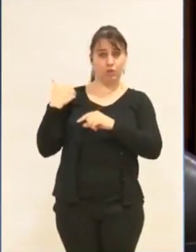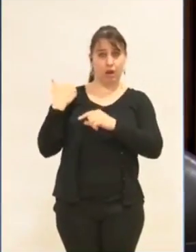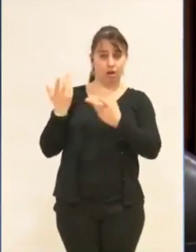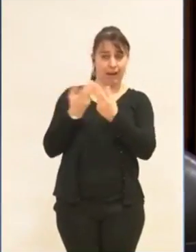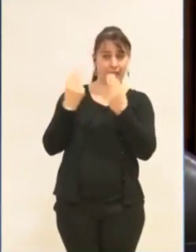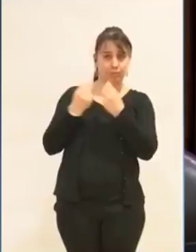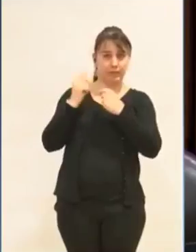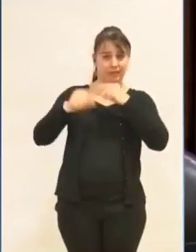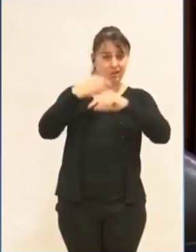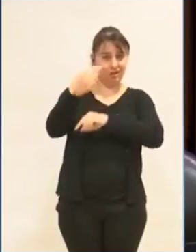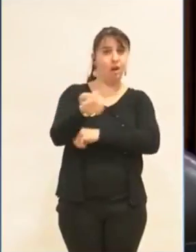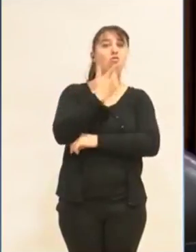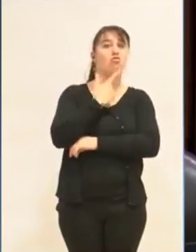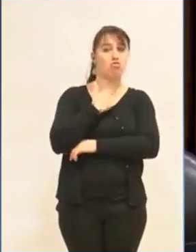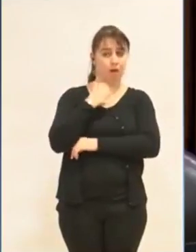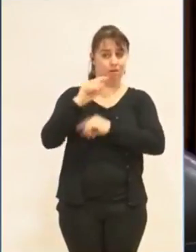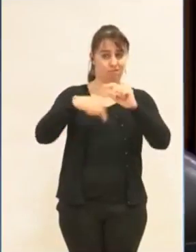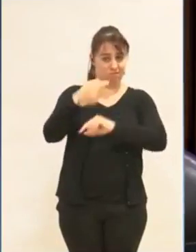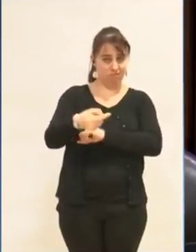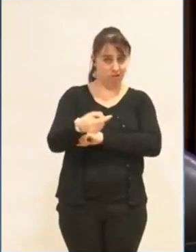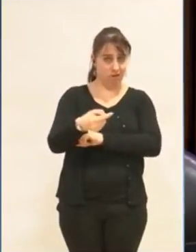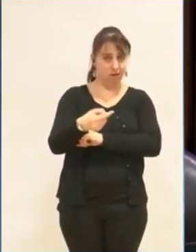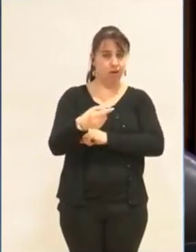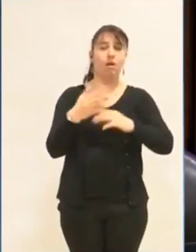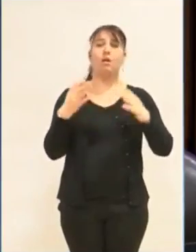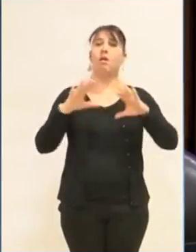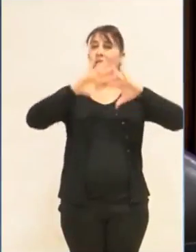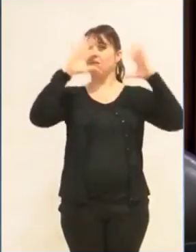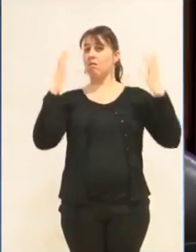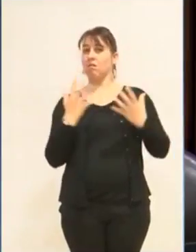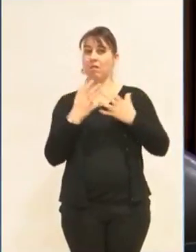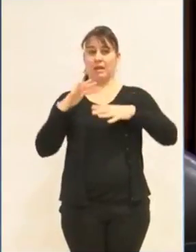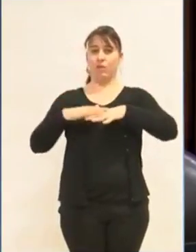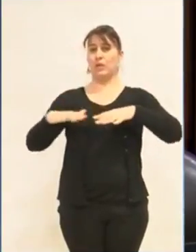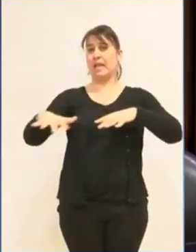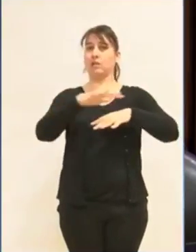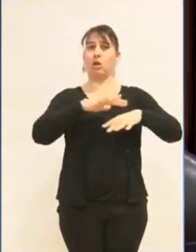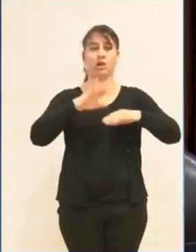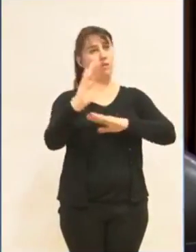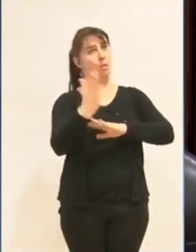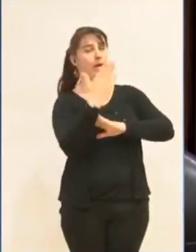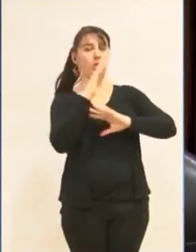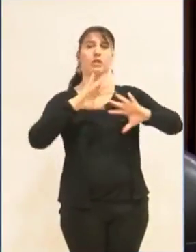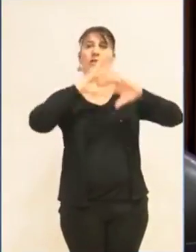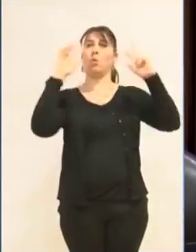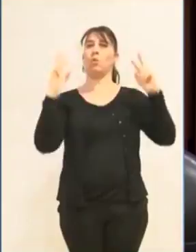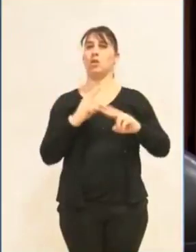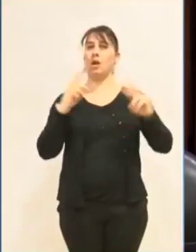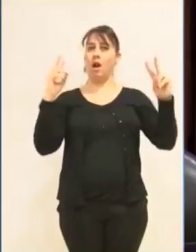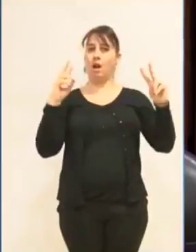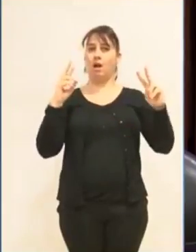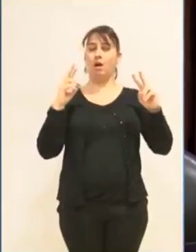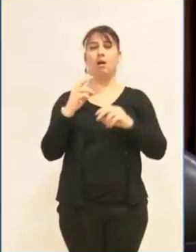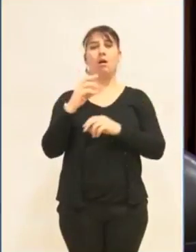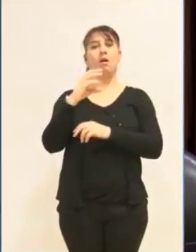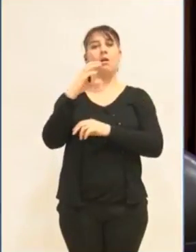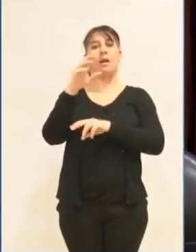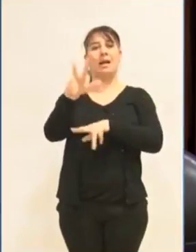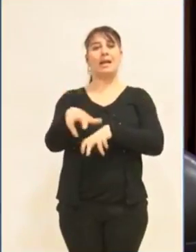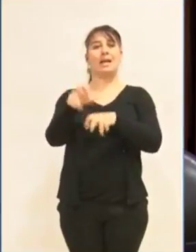évoquer le conseil municipal du mois de juin, un schéma d'ensemble de ce secteur. Vous avez racheté le crédit